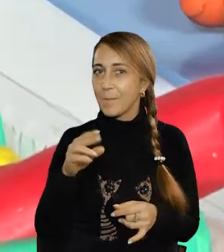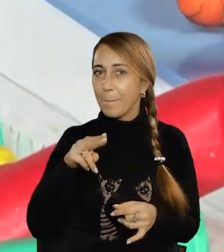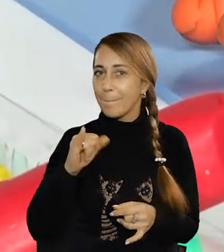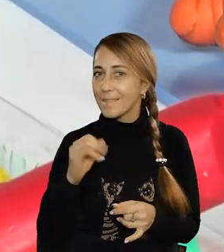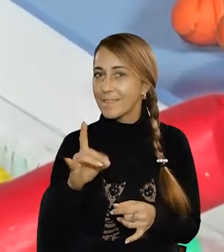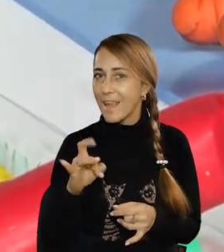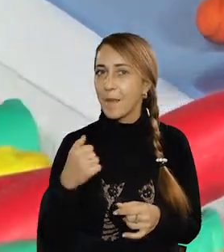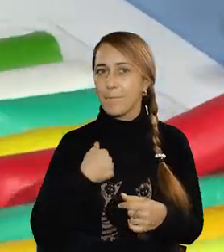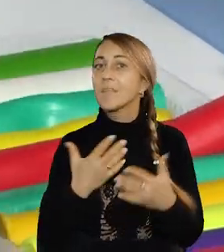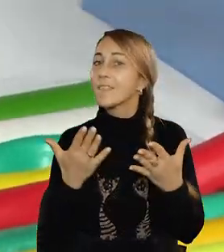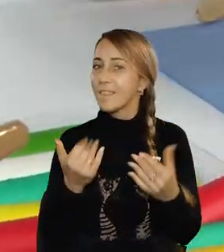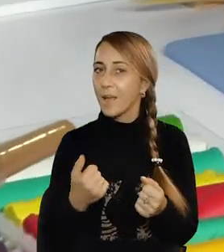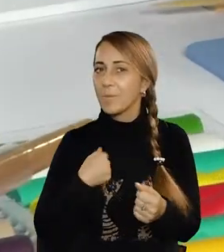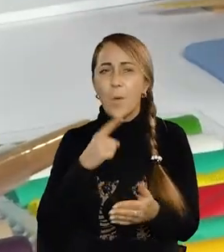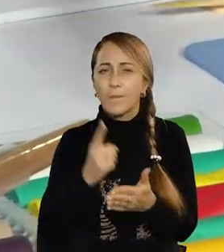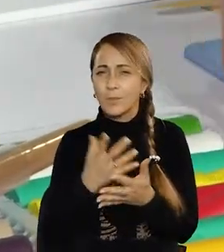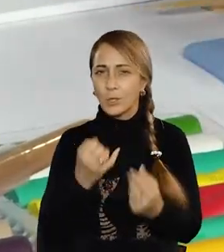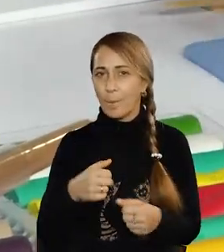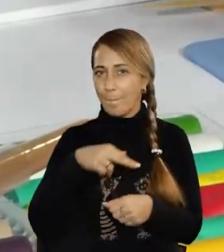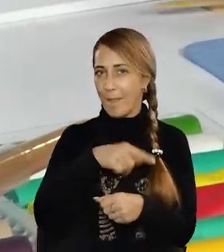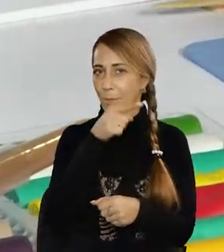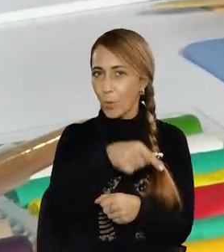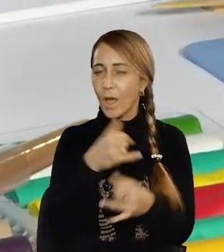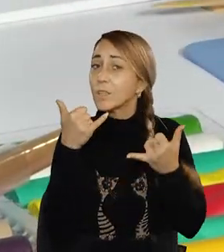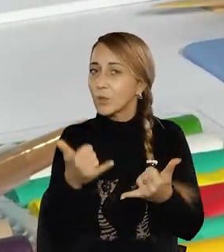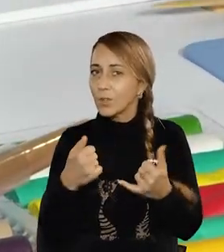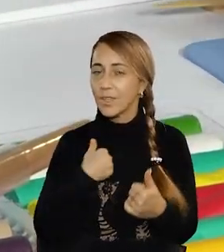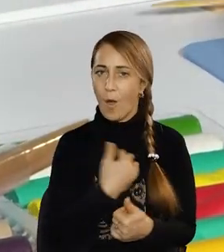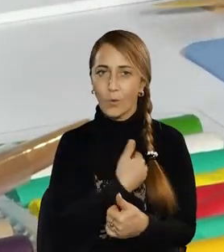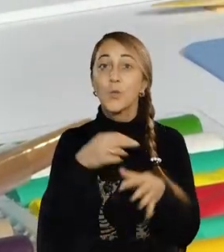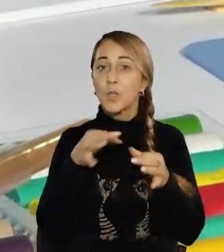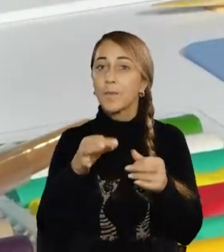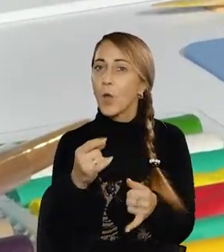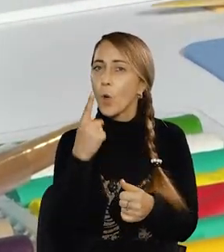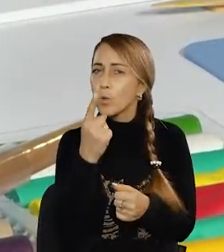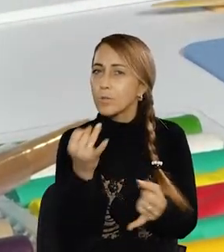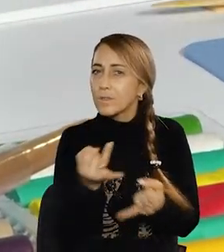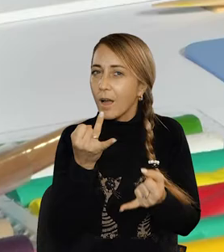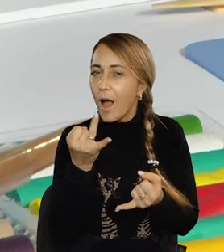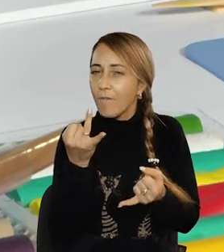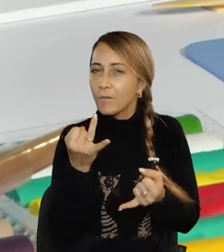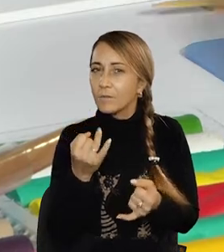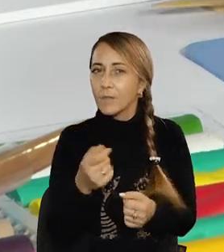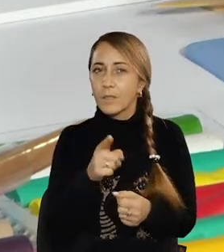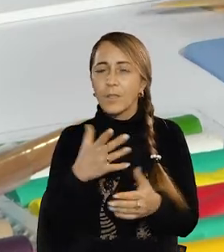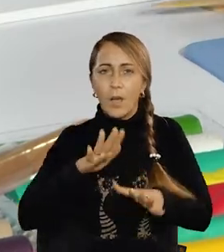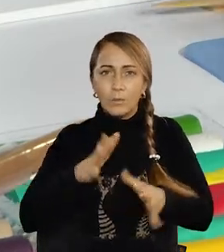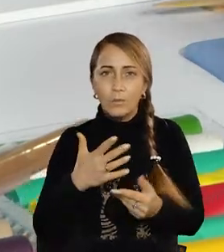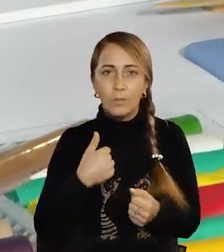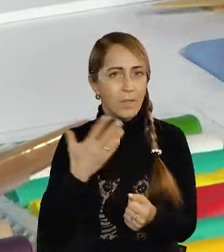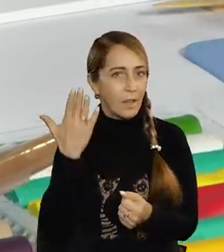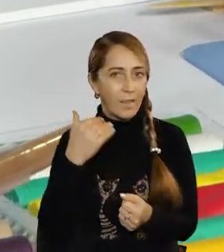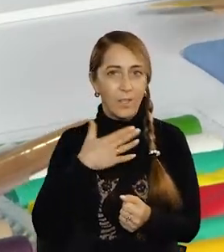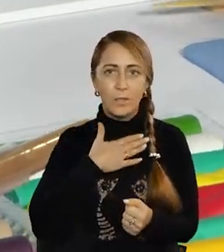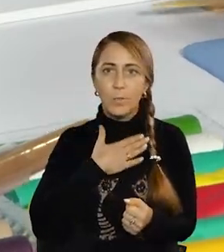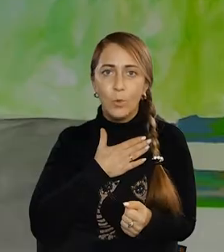ще обов'язково з вами туди сходимо разом. А сьогодні хочу розповісти одну цікаву історію, яка трапилася